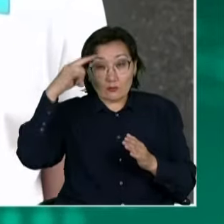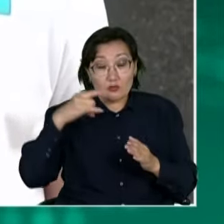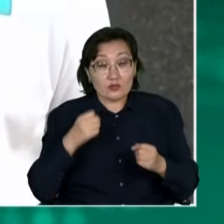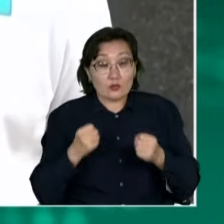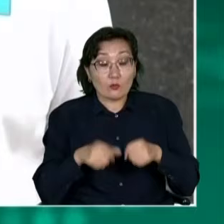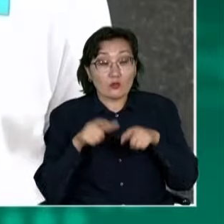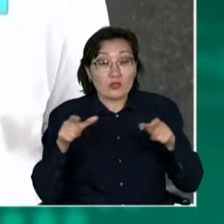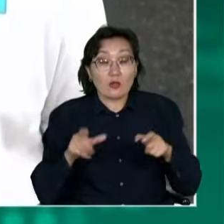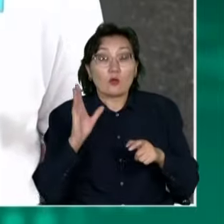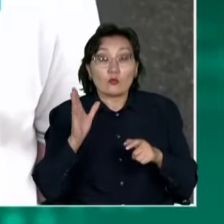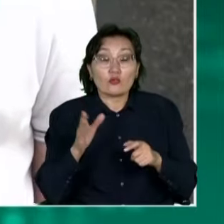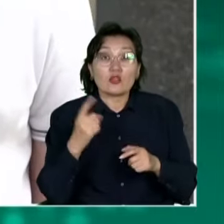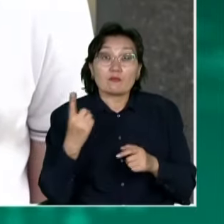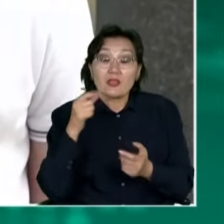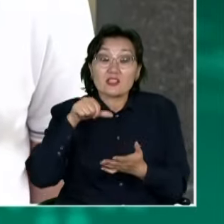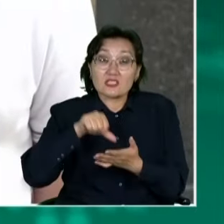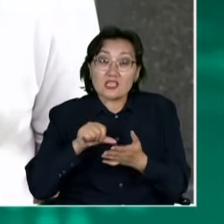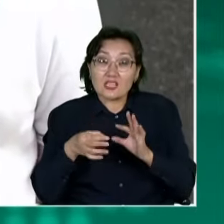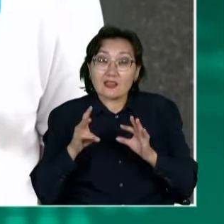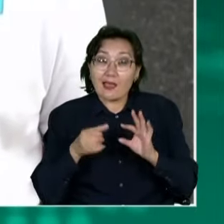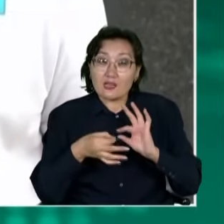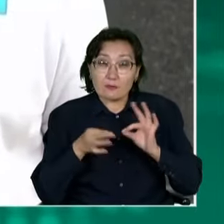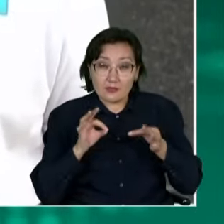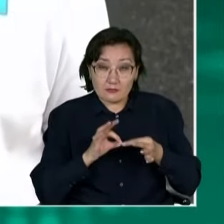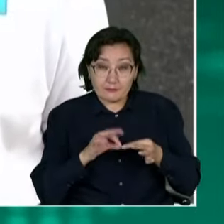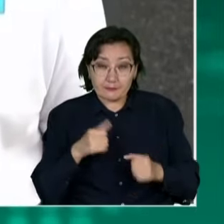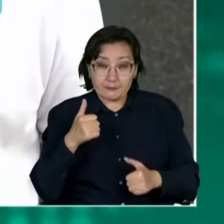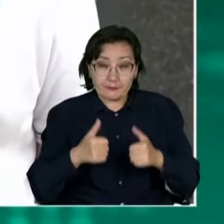спортсменов будут первыми соревноваться на Олимпиаде?